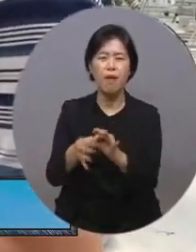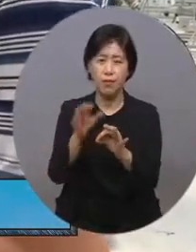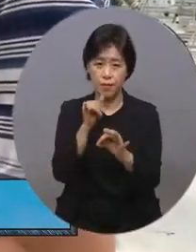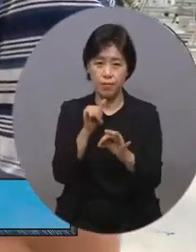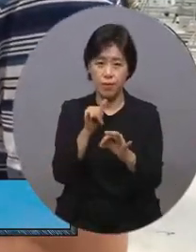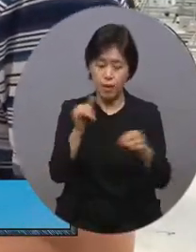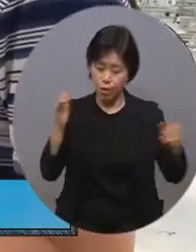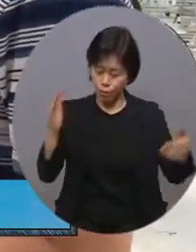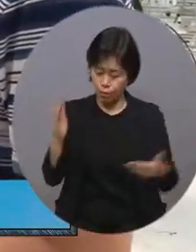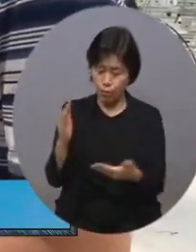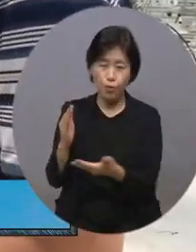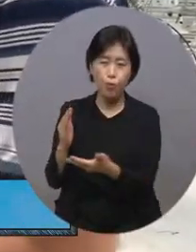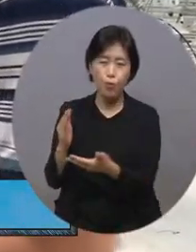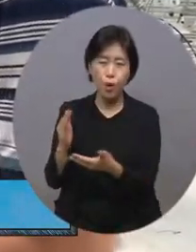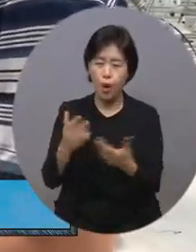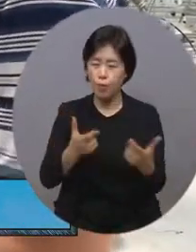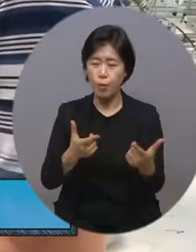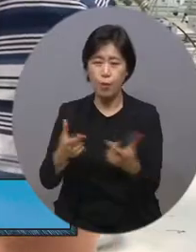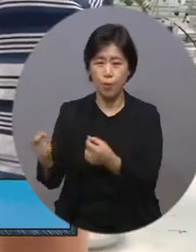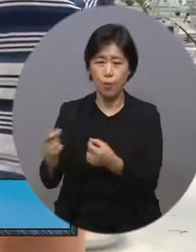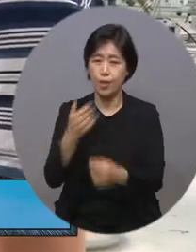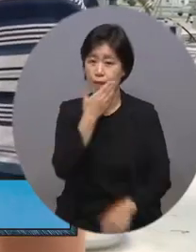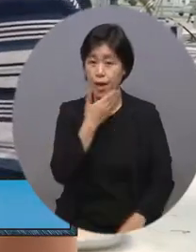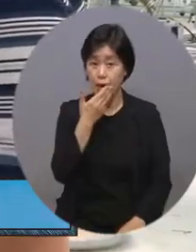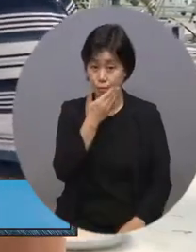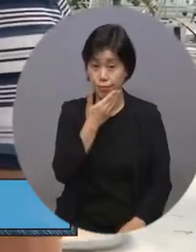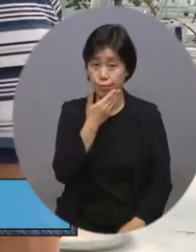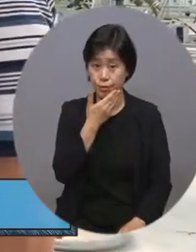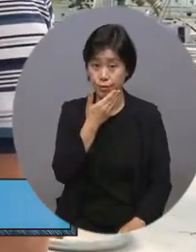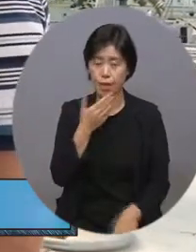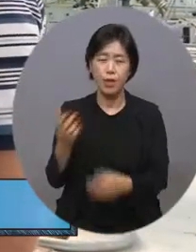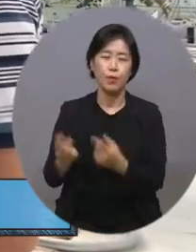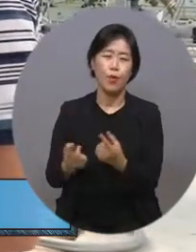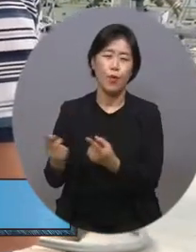식물들이 균등한 양분과 제조